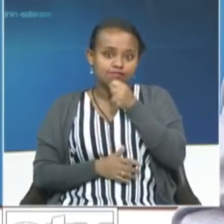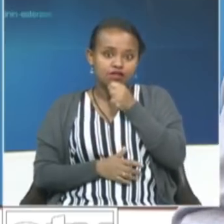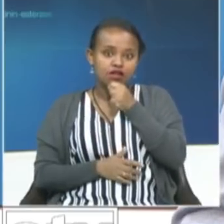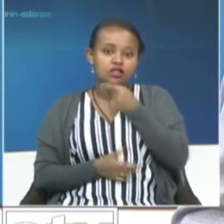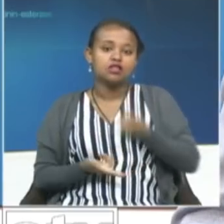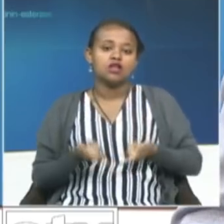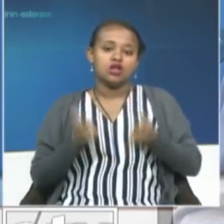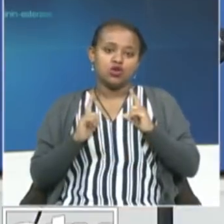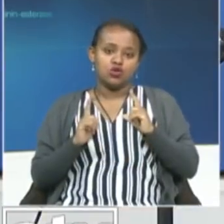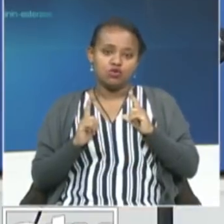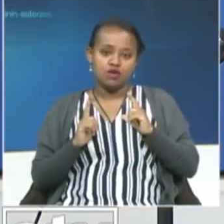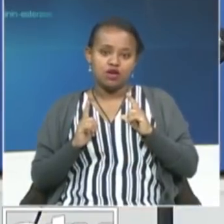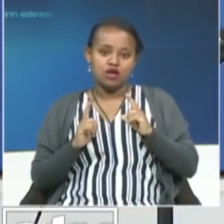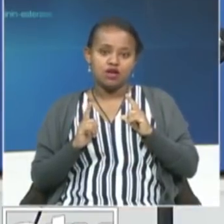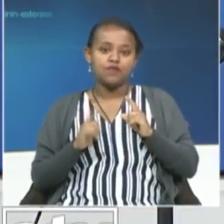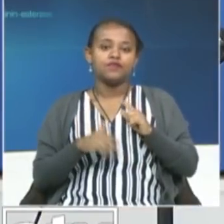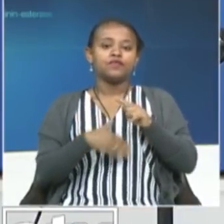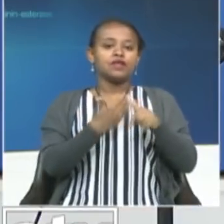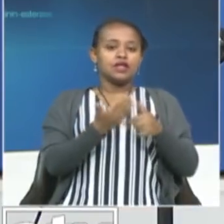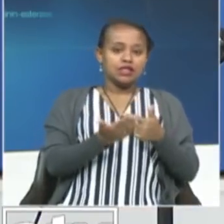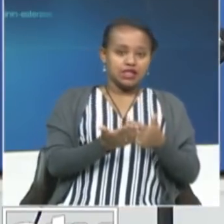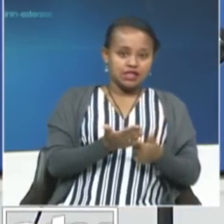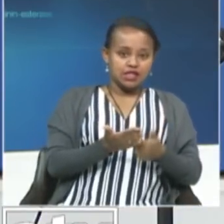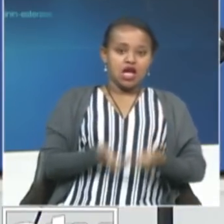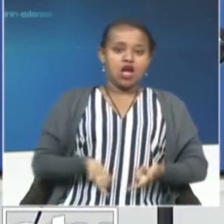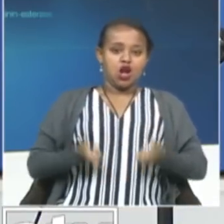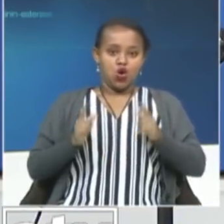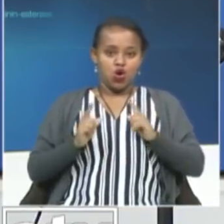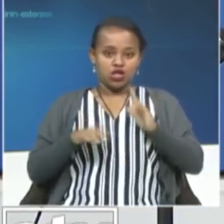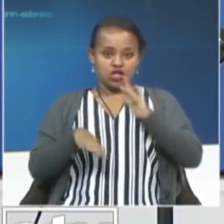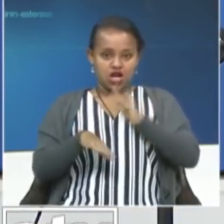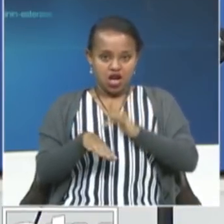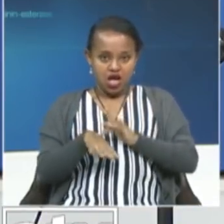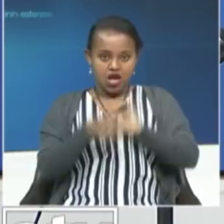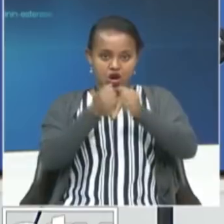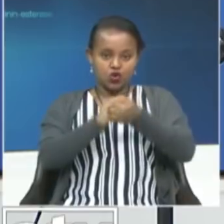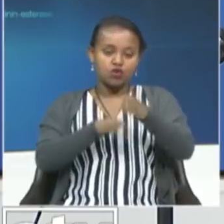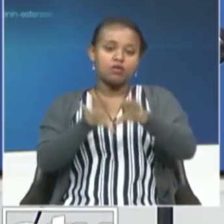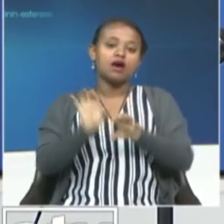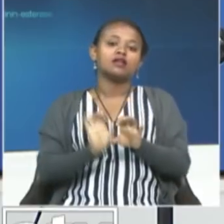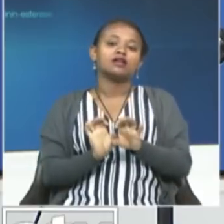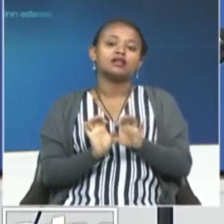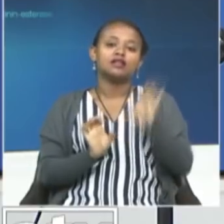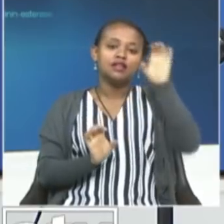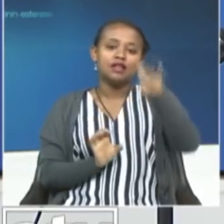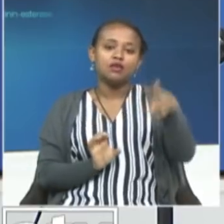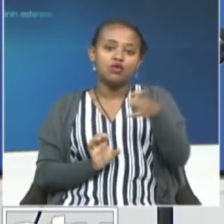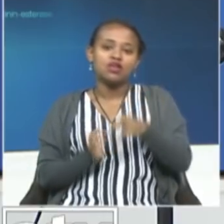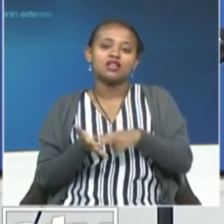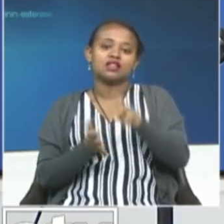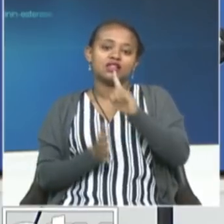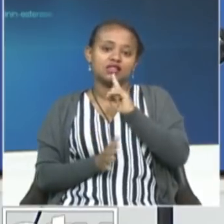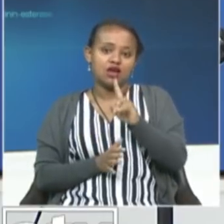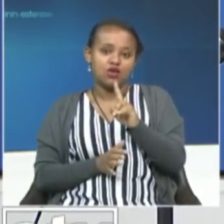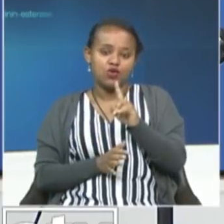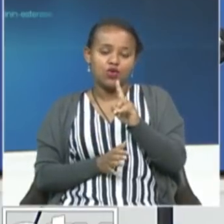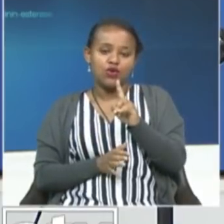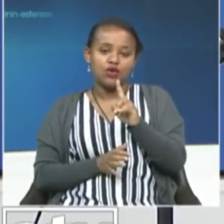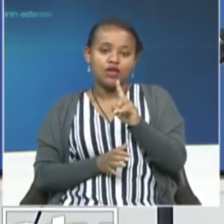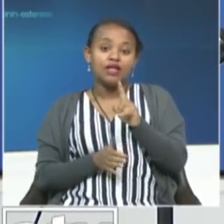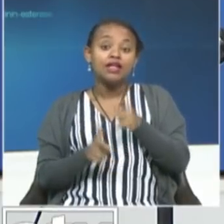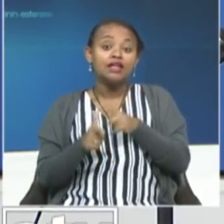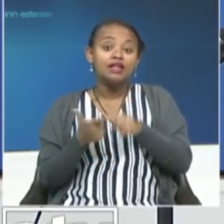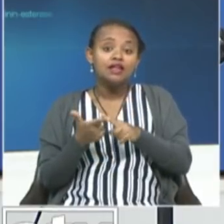ይኖርብናል። ስለዚህ አኗኗራችን ላይ የተወሰኑ ለውጦች ማድረግ ግዴታ የሚሆንበት አጋጣሚ እንዳለ እየተነሳ ነው።